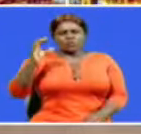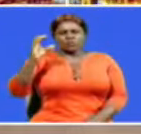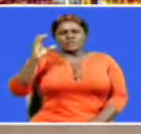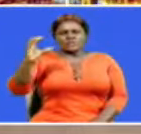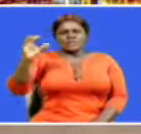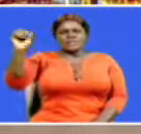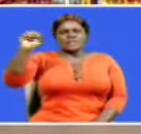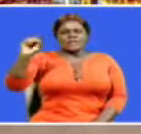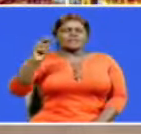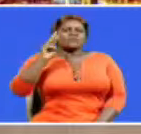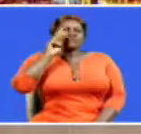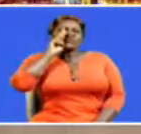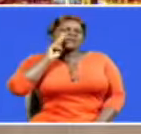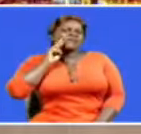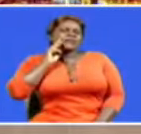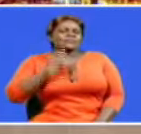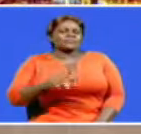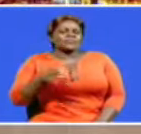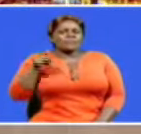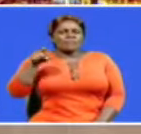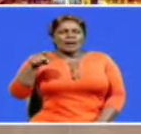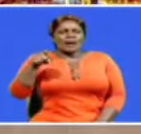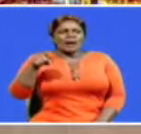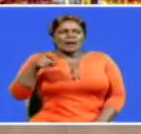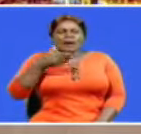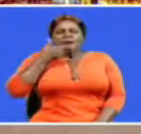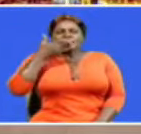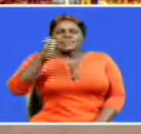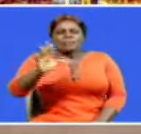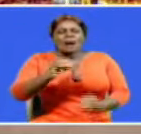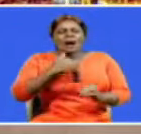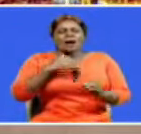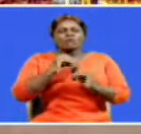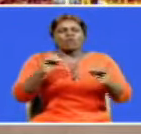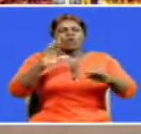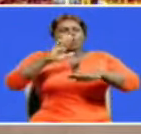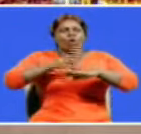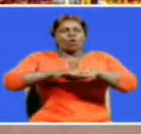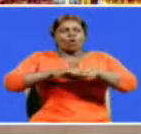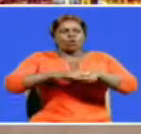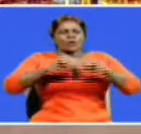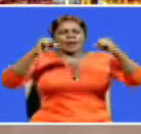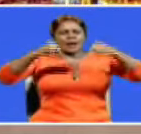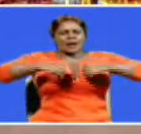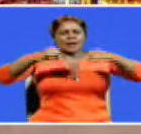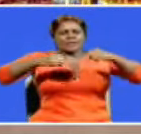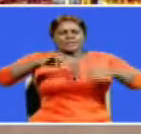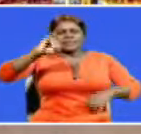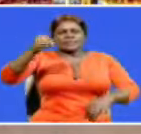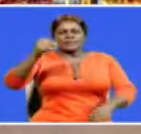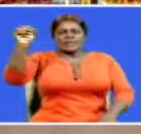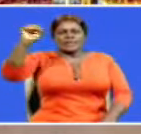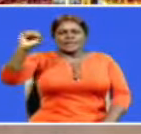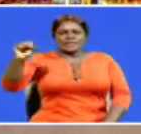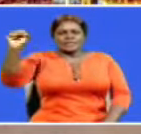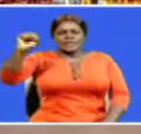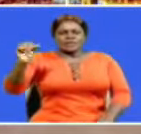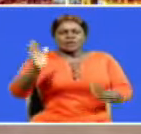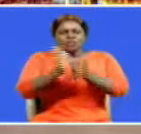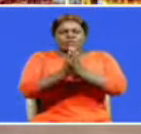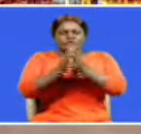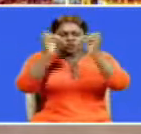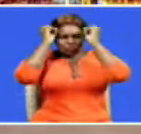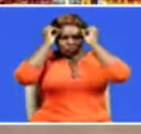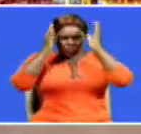mwandamizi Musalia Mdavadi, aliyekosa kutoa jibu la moja kwa moja kuhusu mustakabali wa walimu wa JSS na wanafunzi kwa